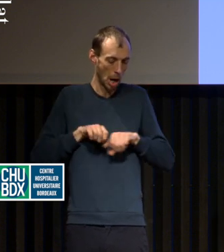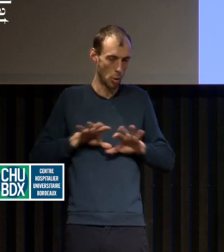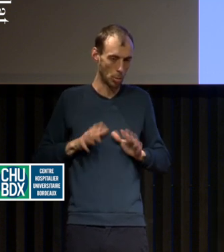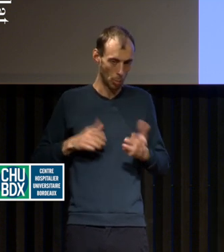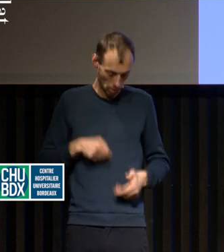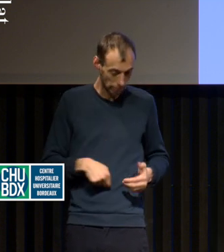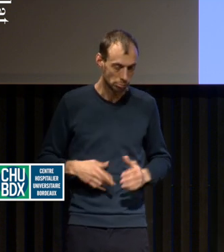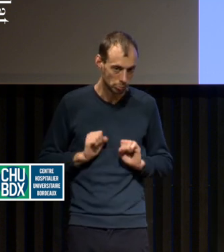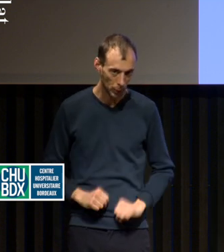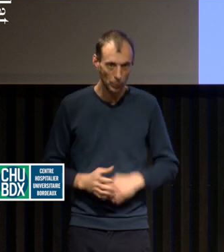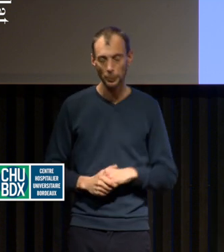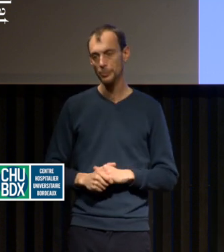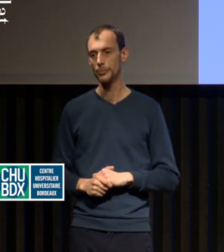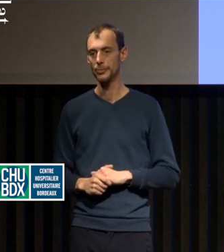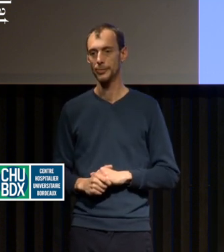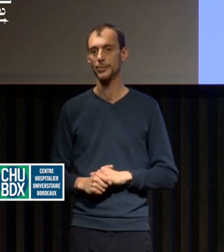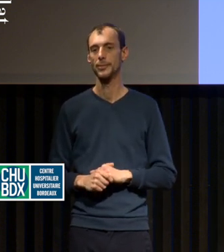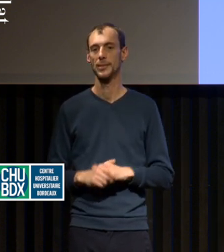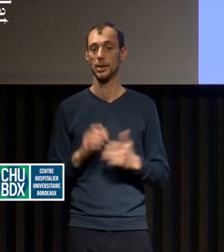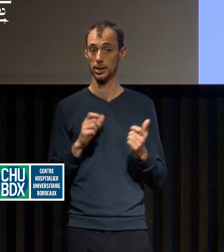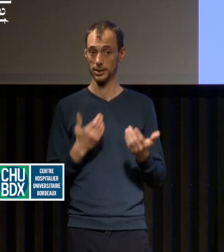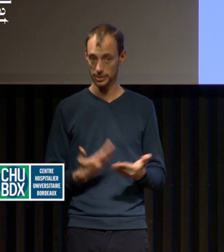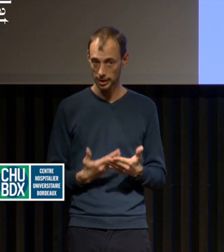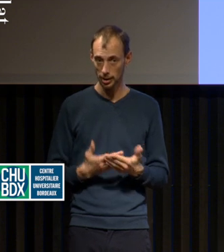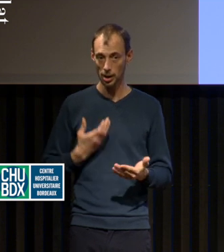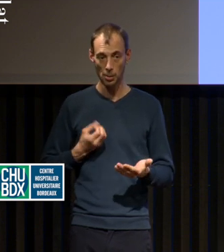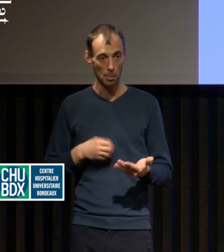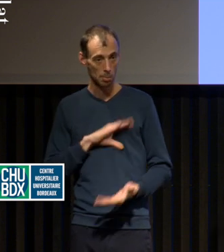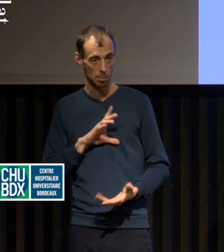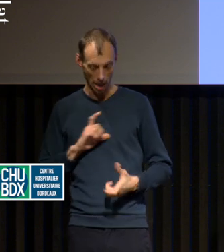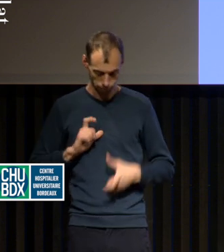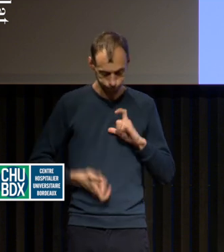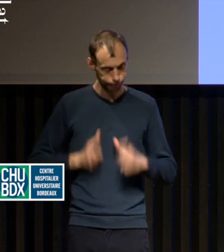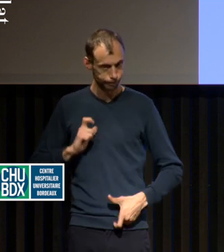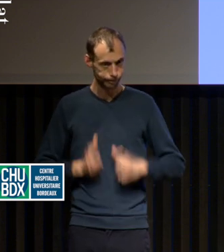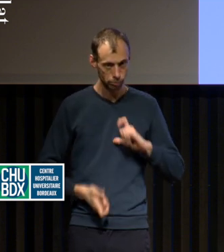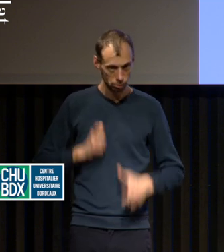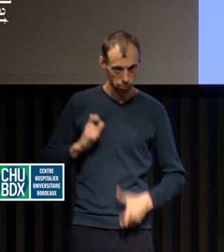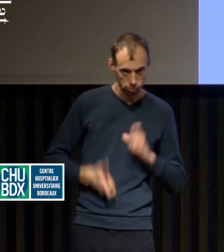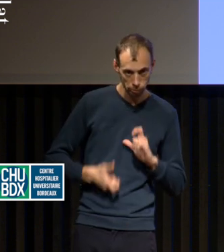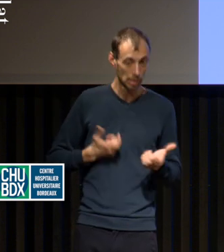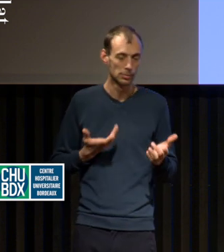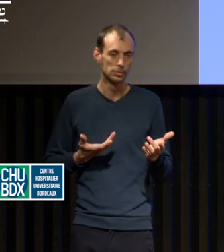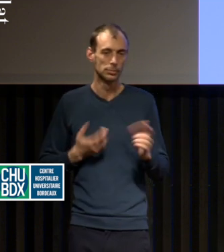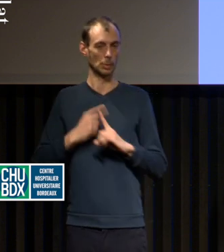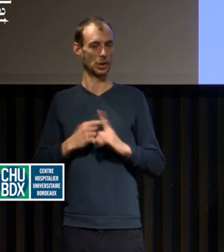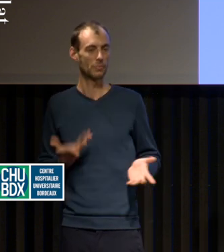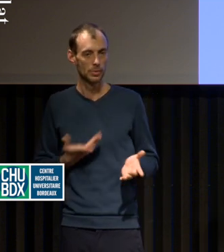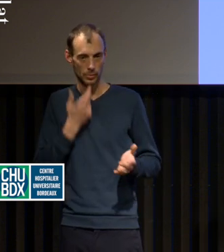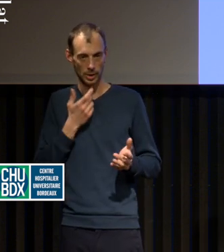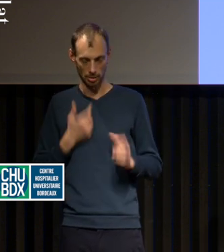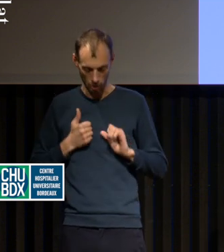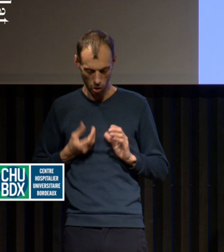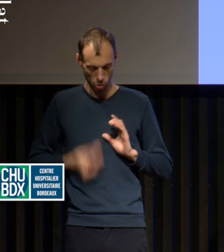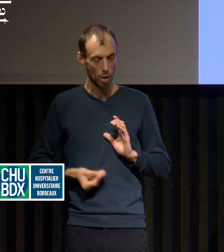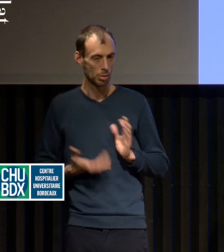Et donc, cet échange de signaux bénéfiques va nous permettre d'aider le microbiote à persister, et le microbiote va nous aider en